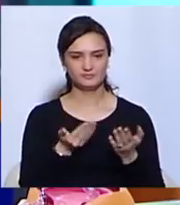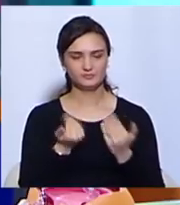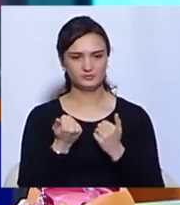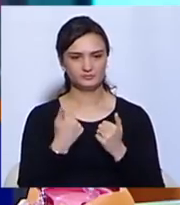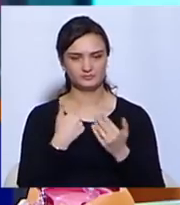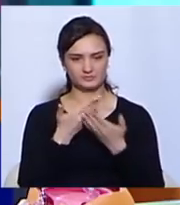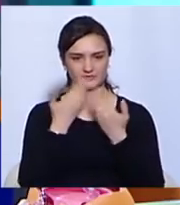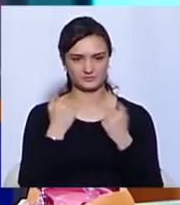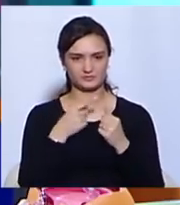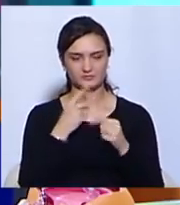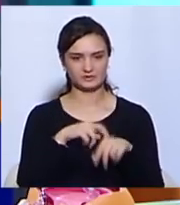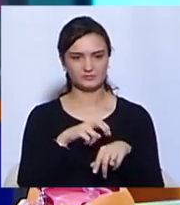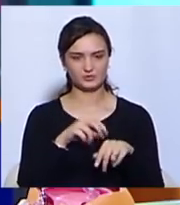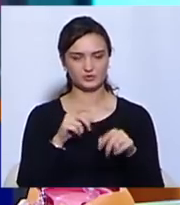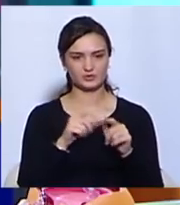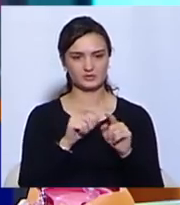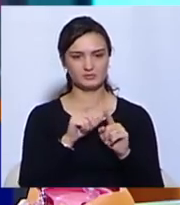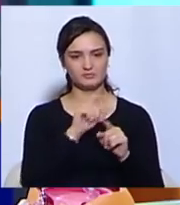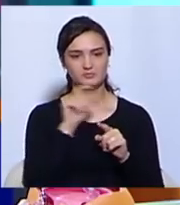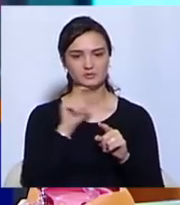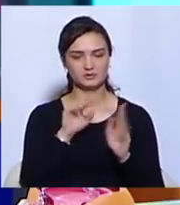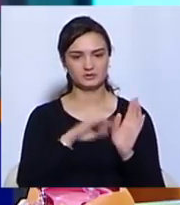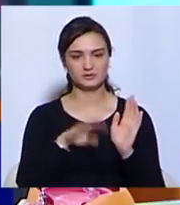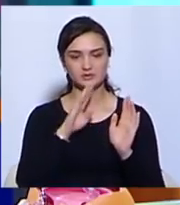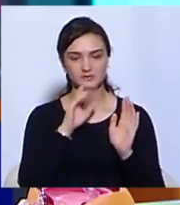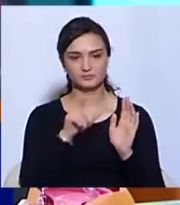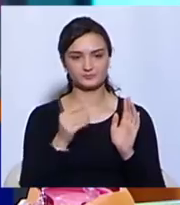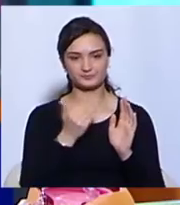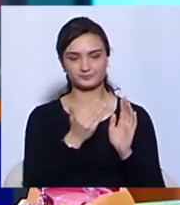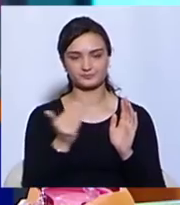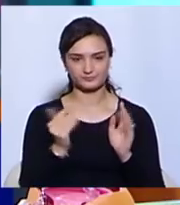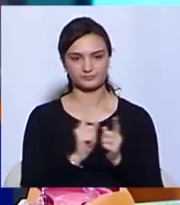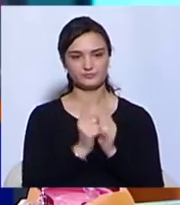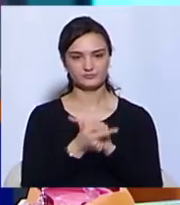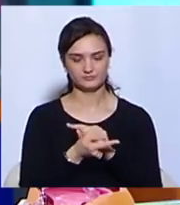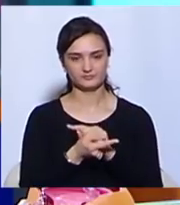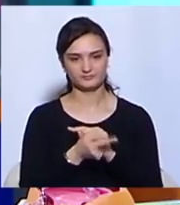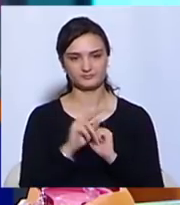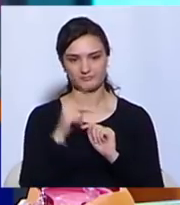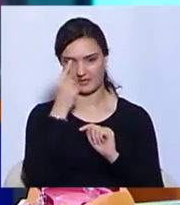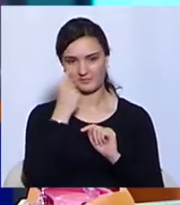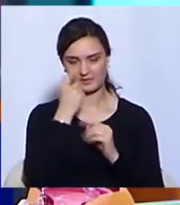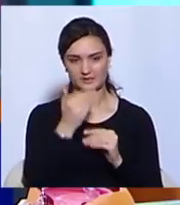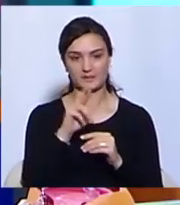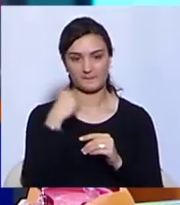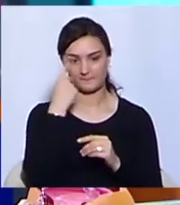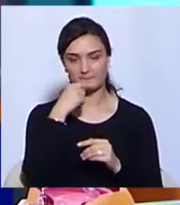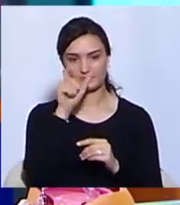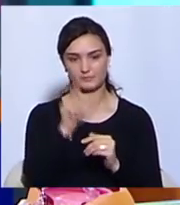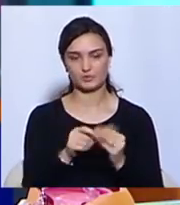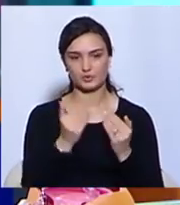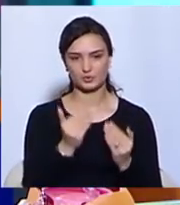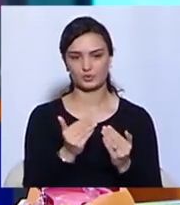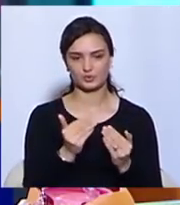ვამბობ სამედიცინო ტერმინების გარეშე. აი ამ ქალბატონების ბედი რადიკალურად შეიცვალა და მათი